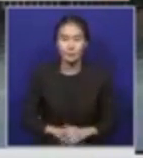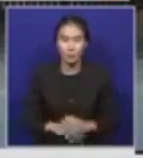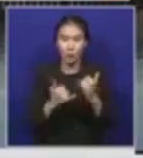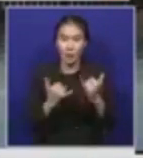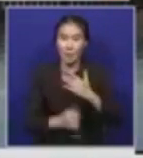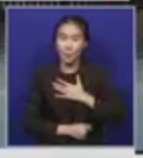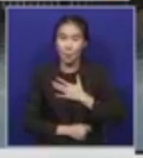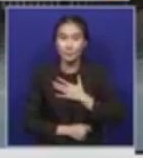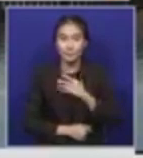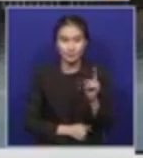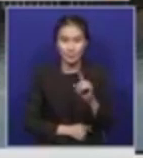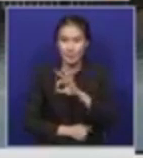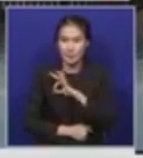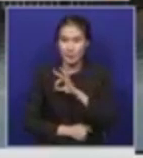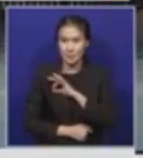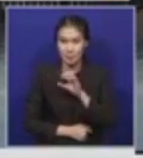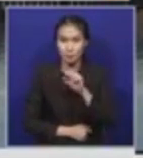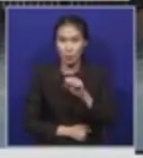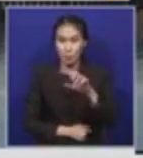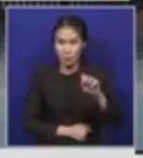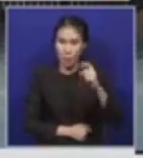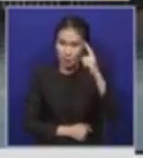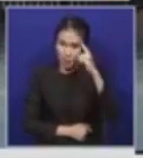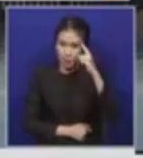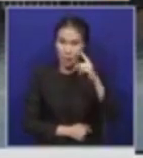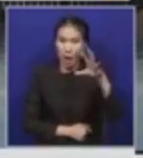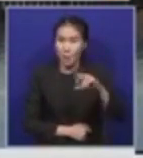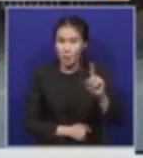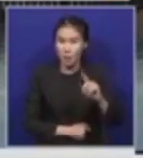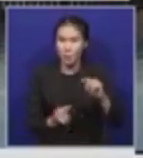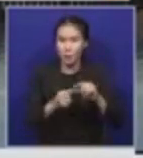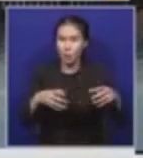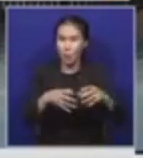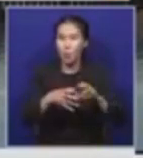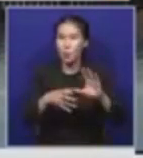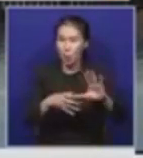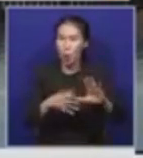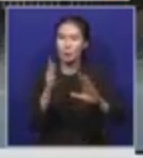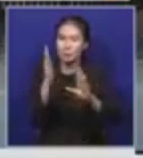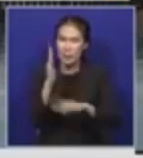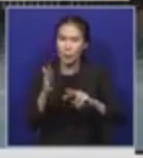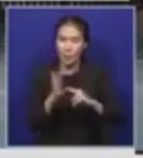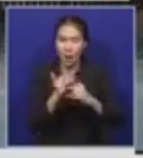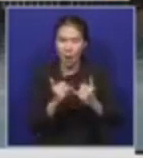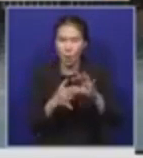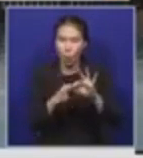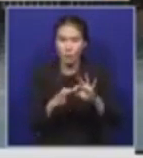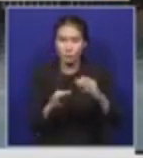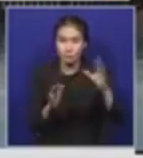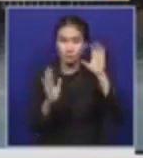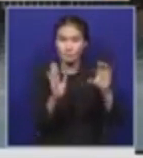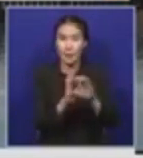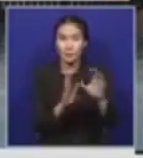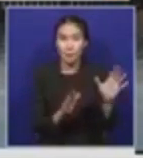ที่เป็นสมาชิกสภาผู้แทนราษฎรที่มาจากพี่น้องชาติพันธุ์นะครับเป็นห่วงเรื่องนี้ครับขอสไลด์ต่อไปเลยครับเพราะนั้